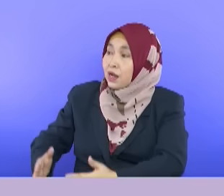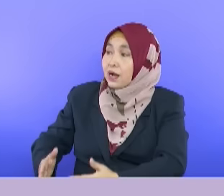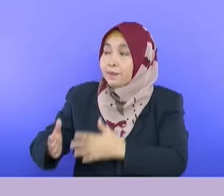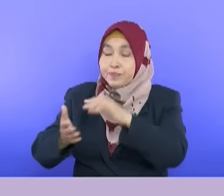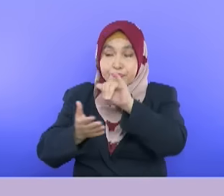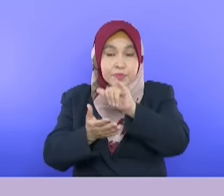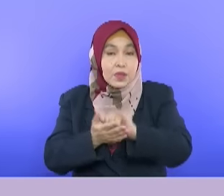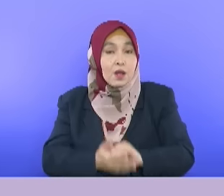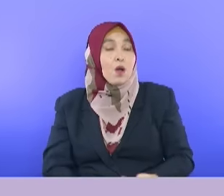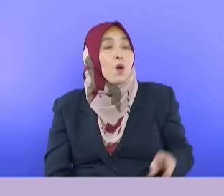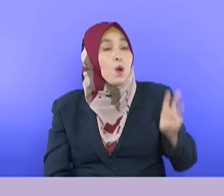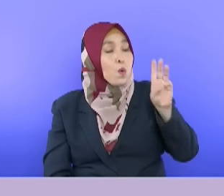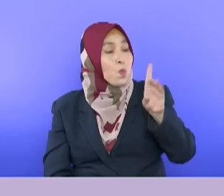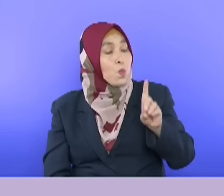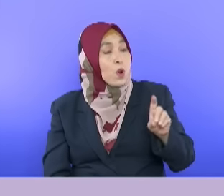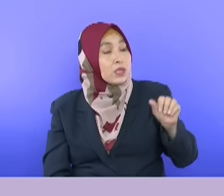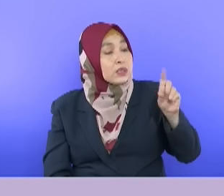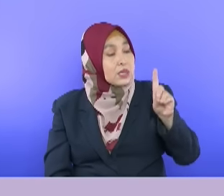perkataan